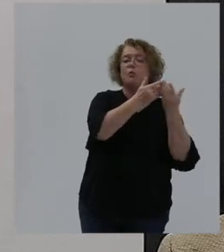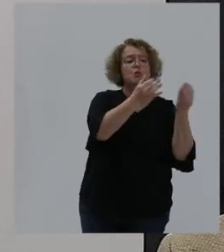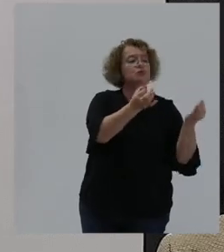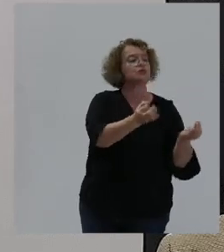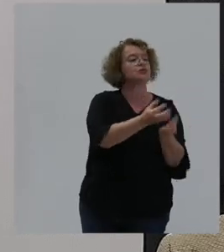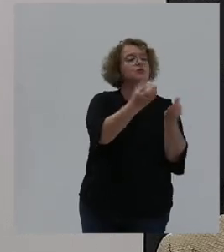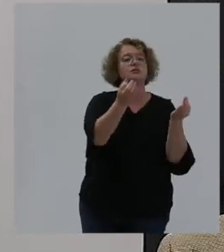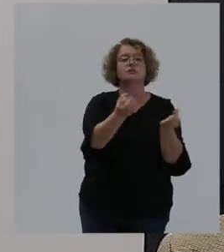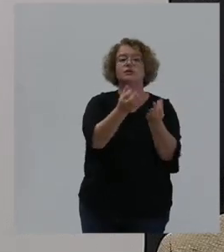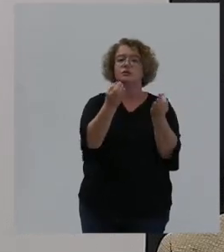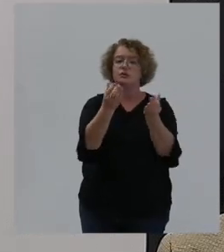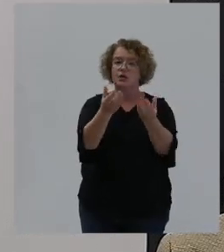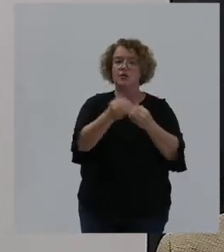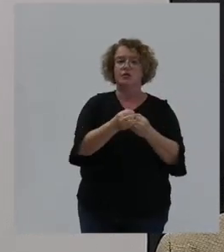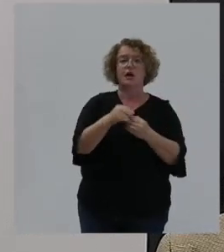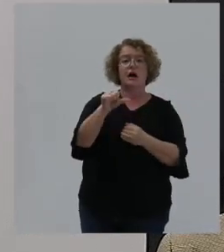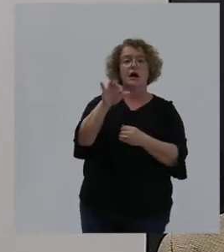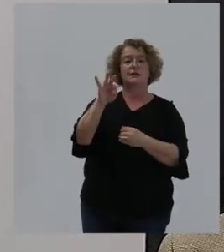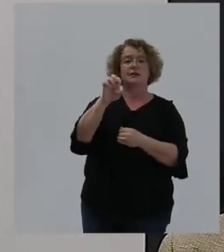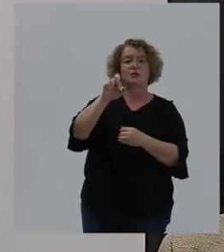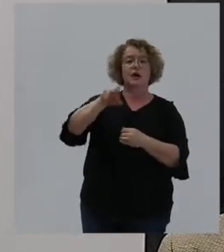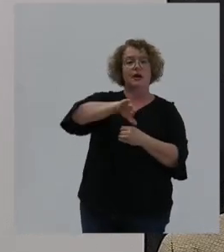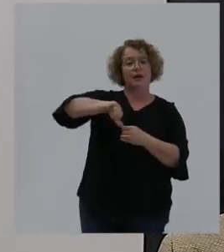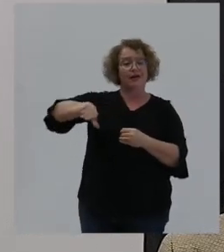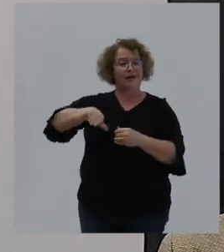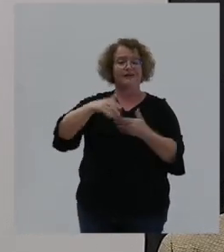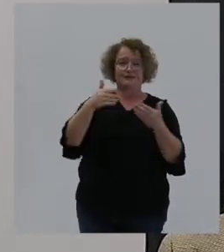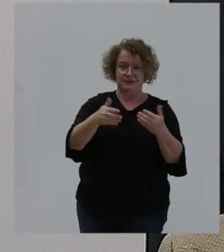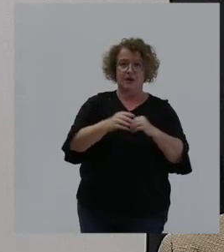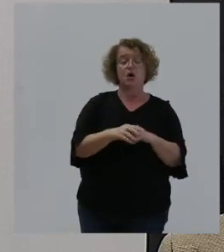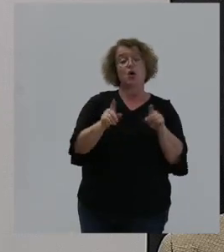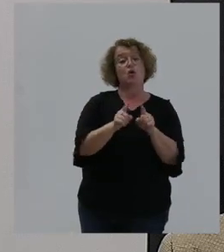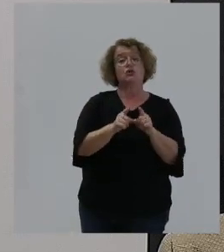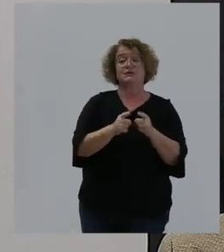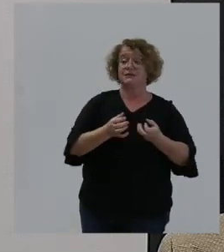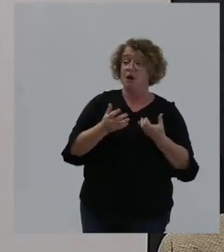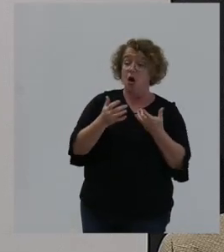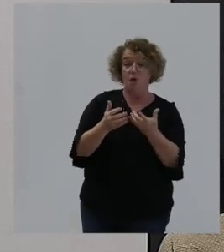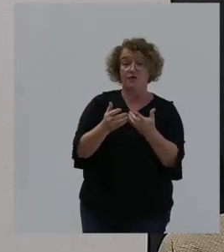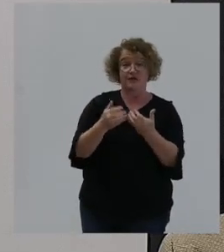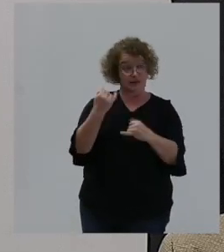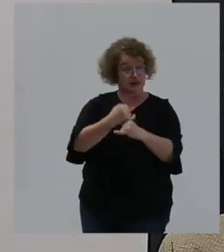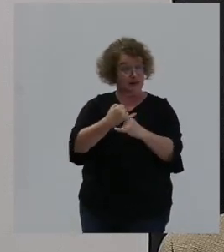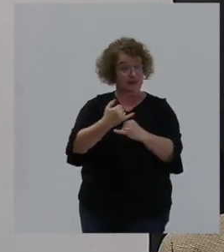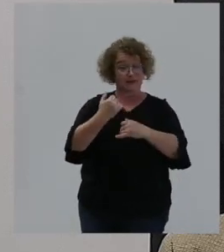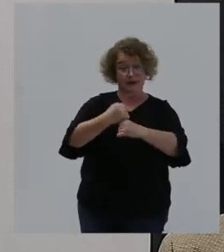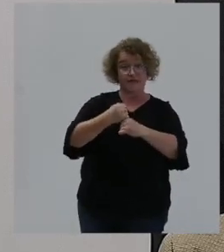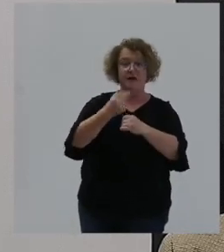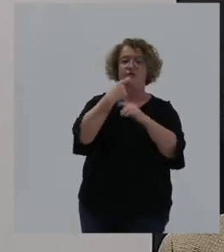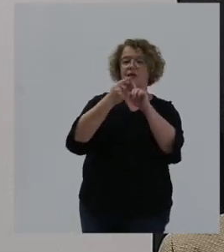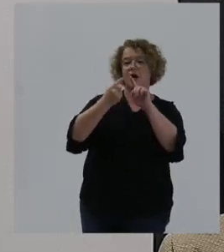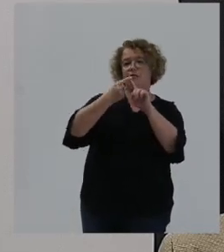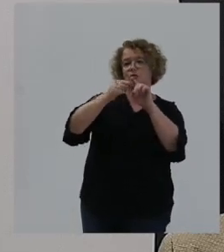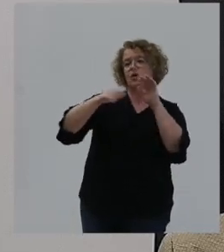moment, occasionnellement, à la place des ATER durant la mandature. Donner envie, c'est aussi veiller à l'environnement de travail dans